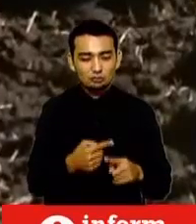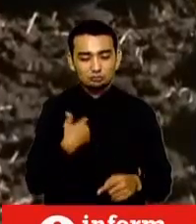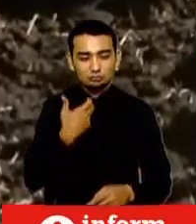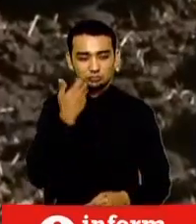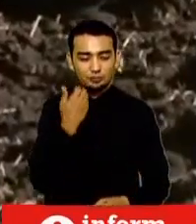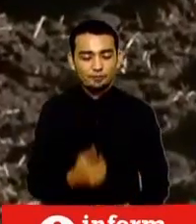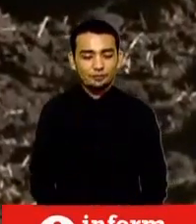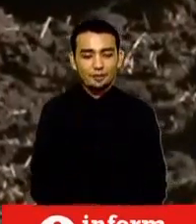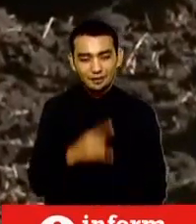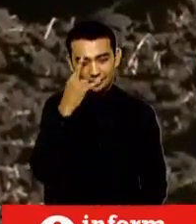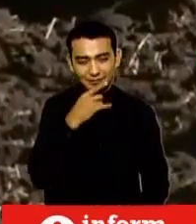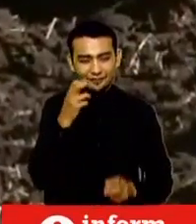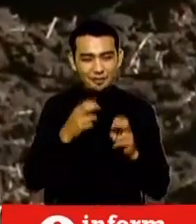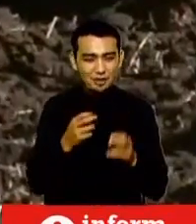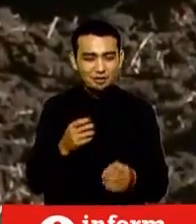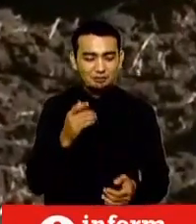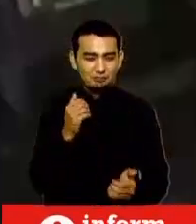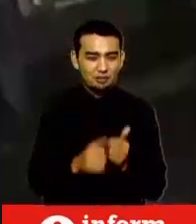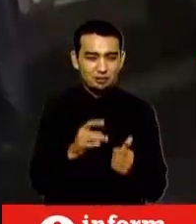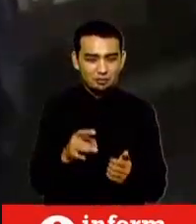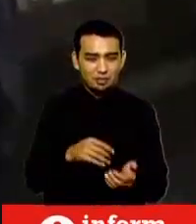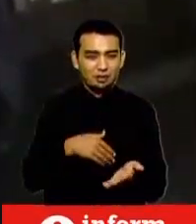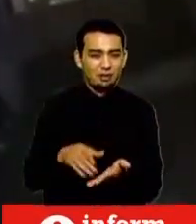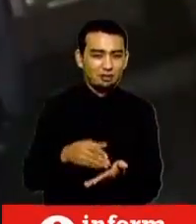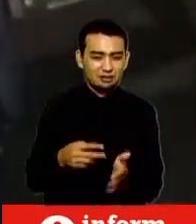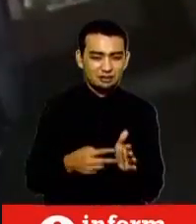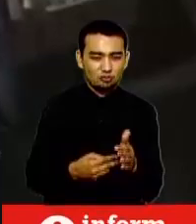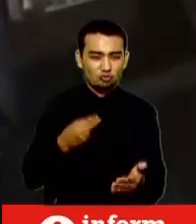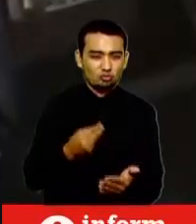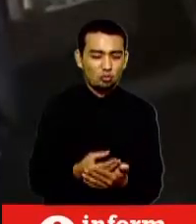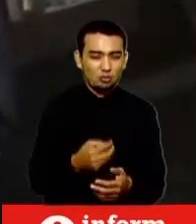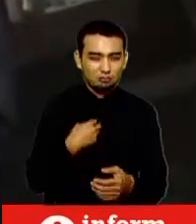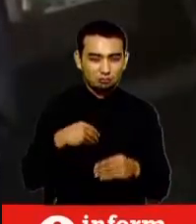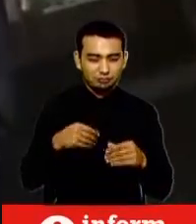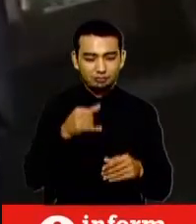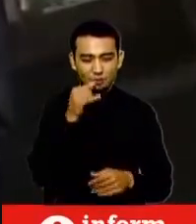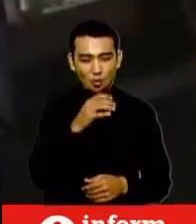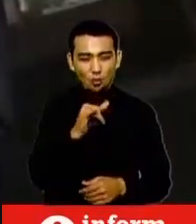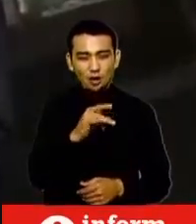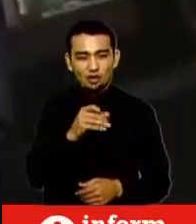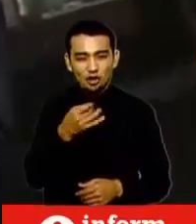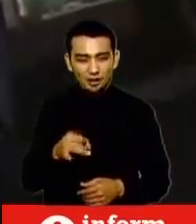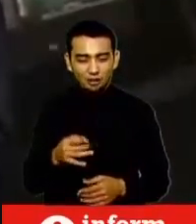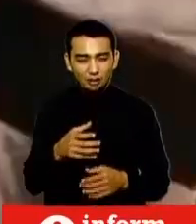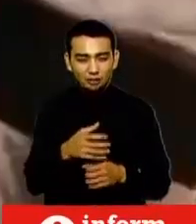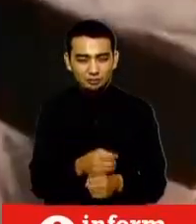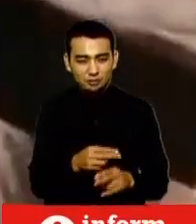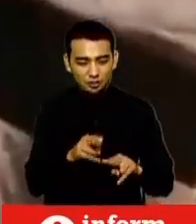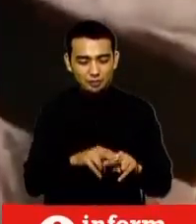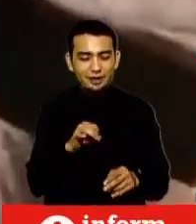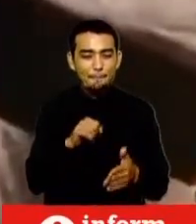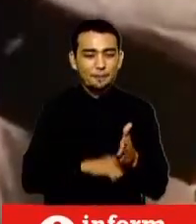Казахстанские фермеры все чаще стали отказываться от удобрений из-за дорогой цены, как результат снижения урожайности. По этой причине